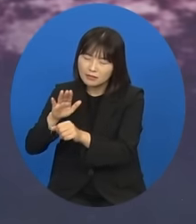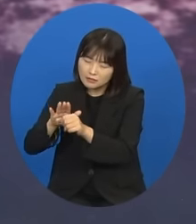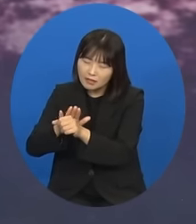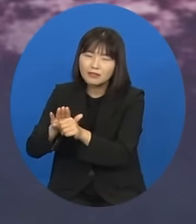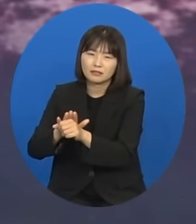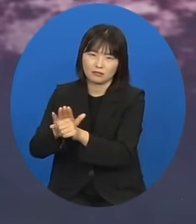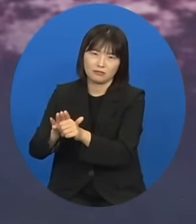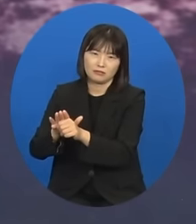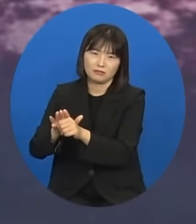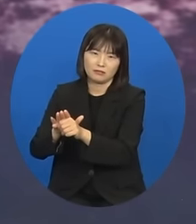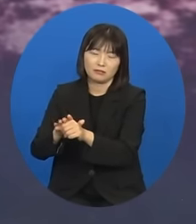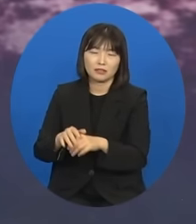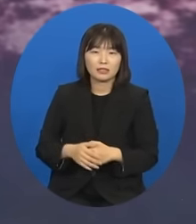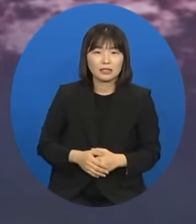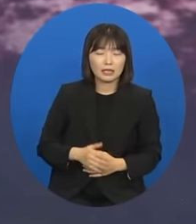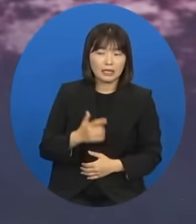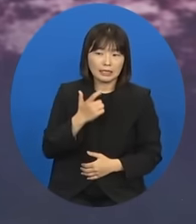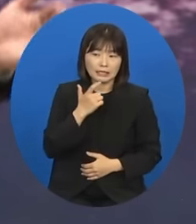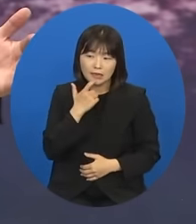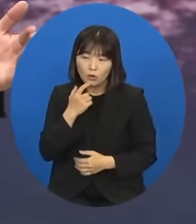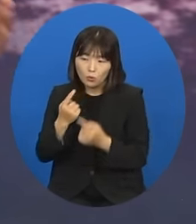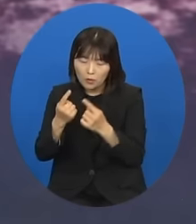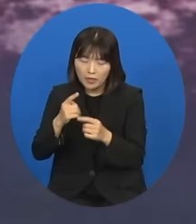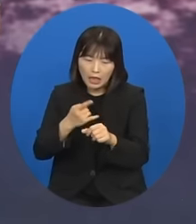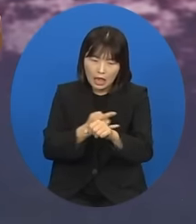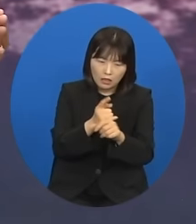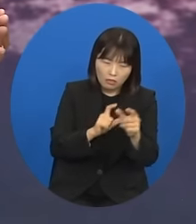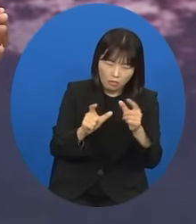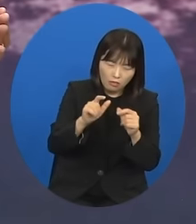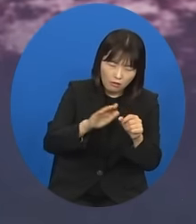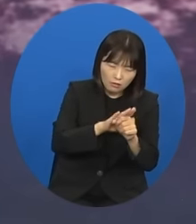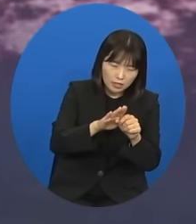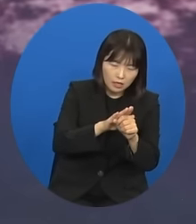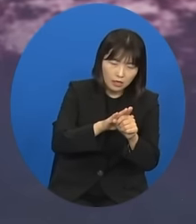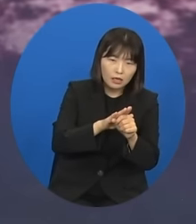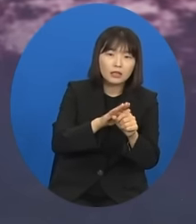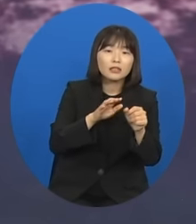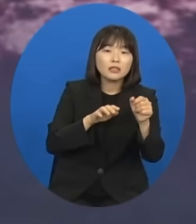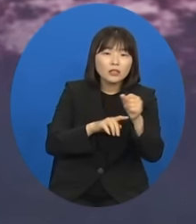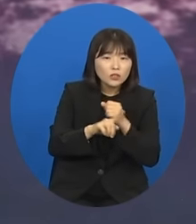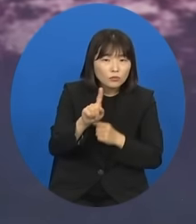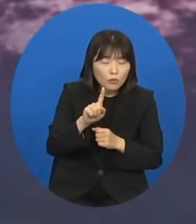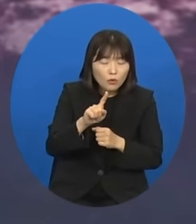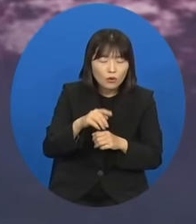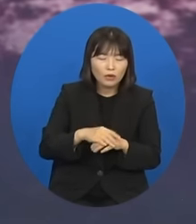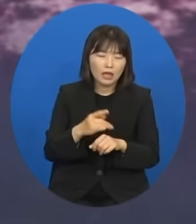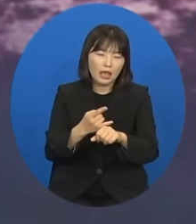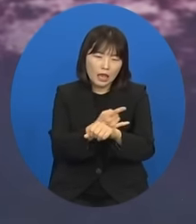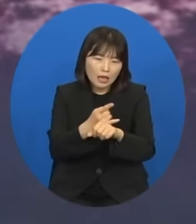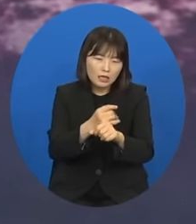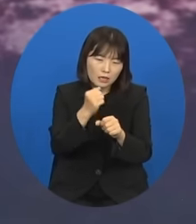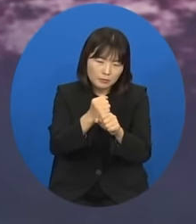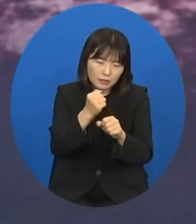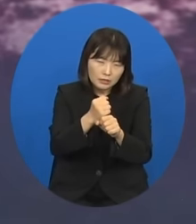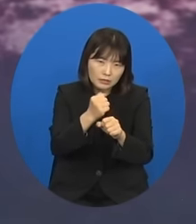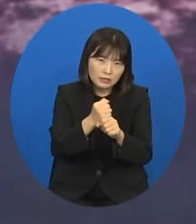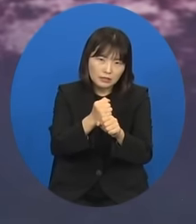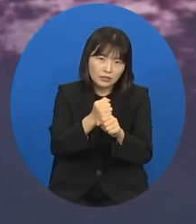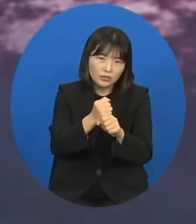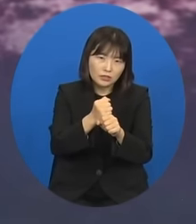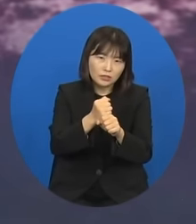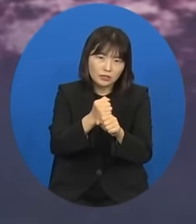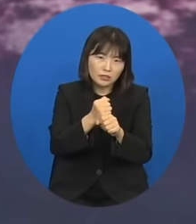했어 보다 를더 사랑했 그이가 그해는 사냥해